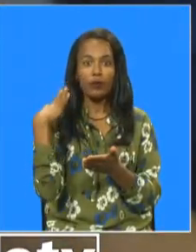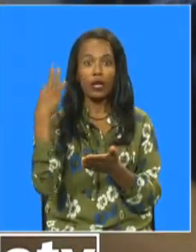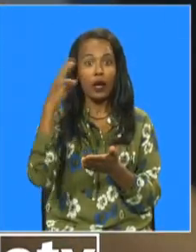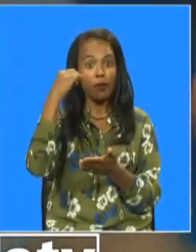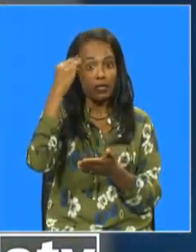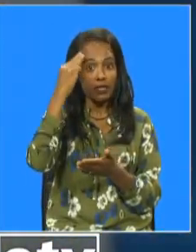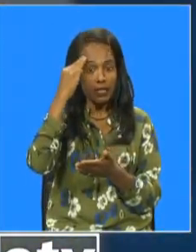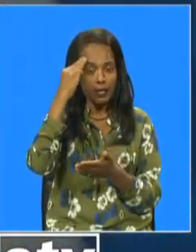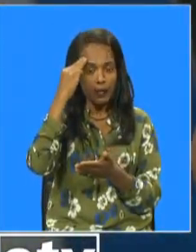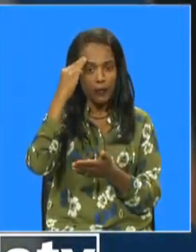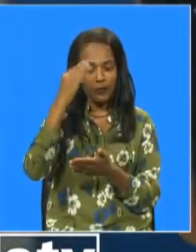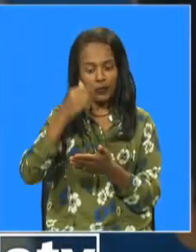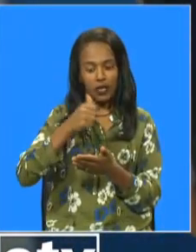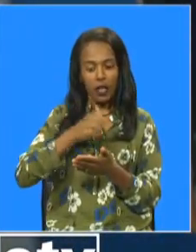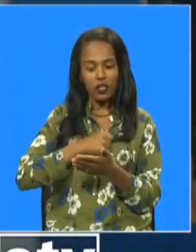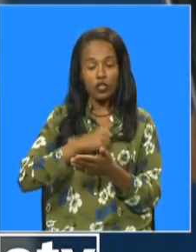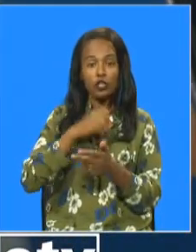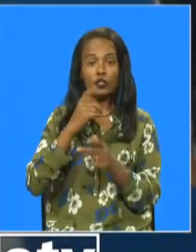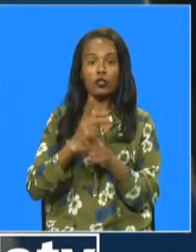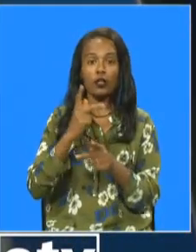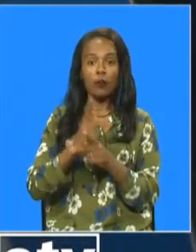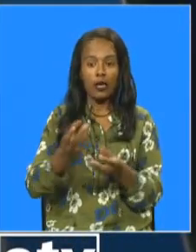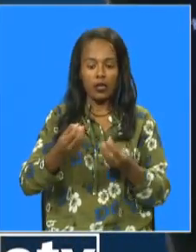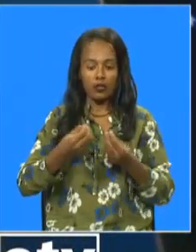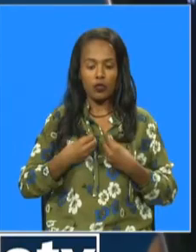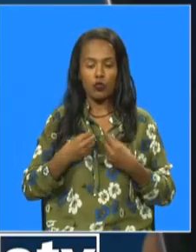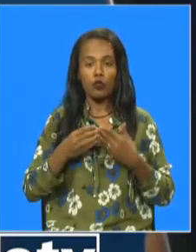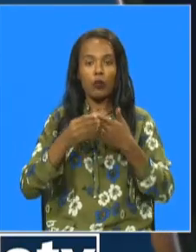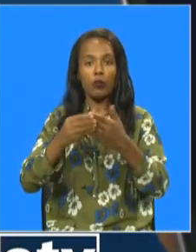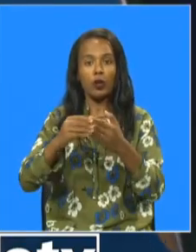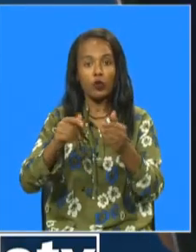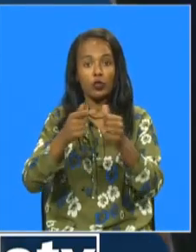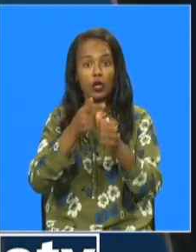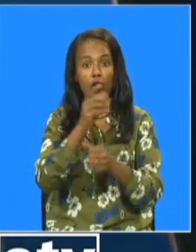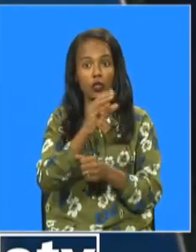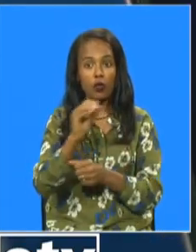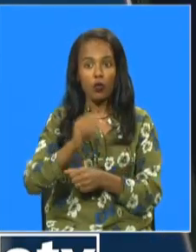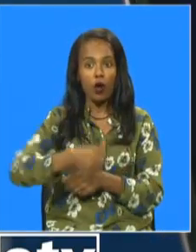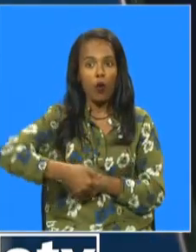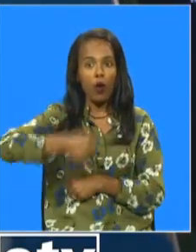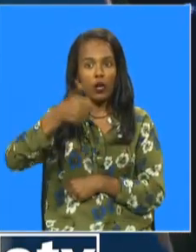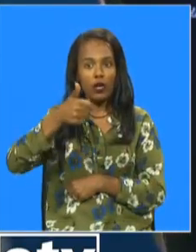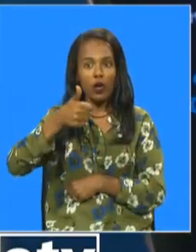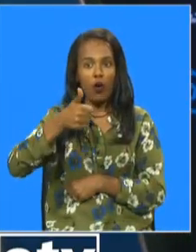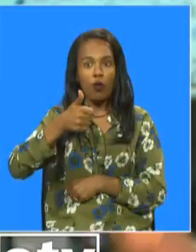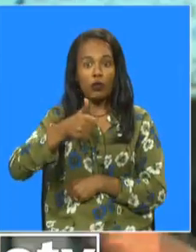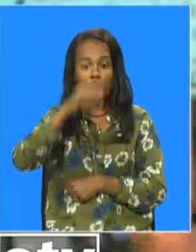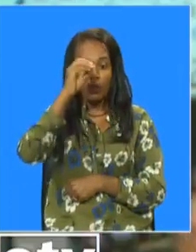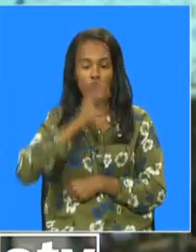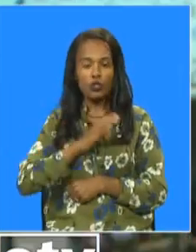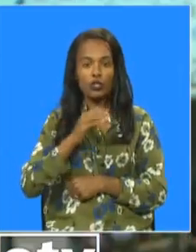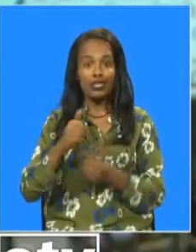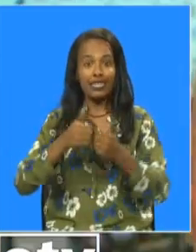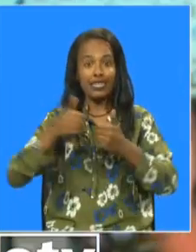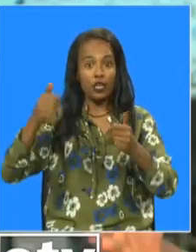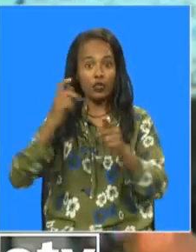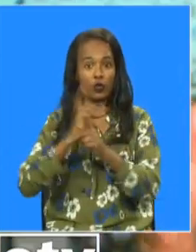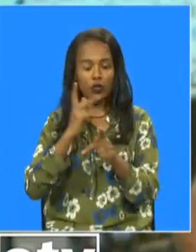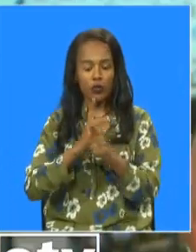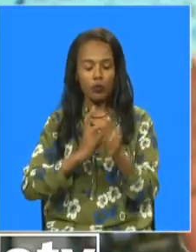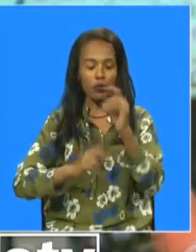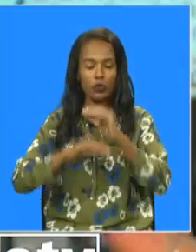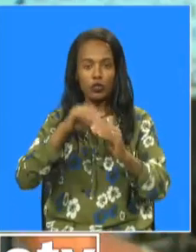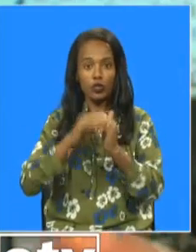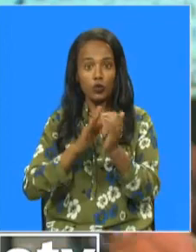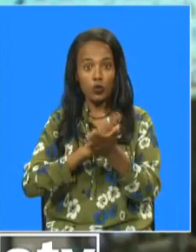ሚኒስቴር ራሳችን እንድጠብቅ ከተሰጡን መመሪያዎች አንደኛውና ዋነኛው ሰዎች ርቀታቸውን እንዲጠብቁ፣ እጃቸውን